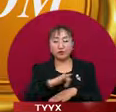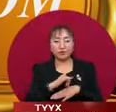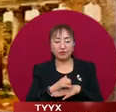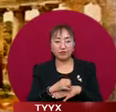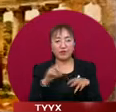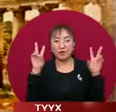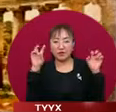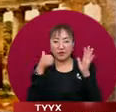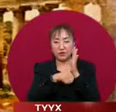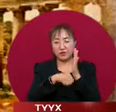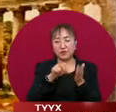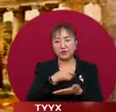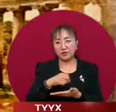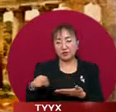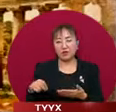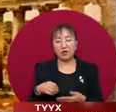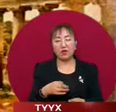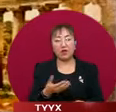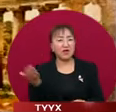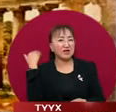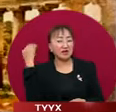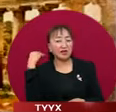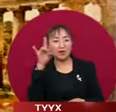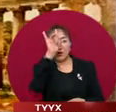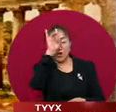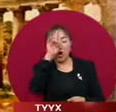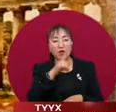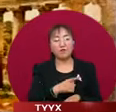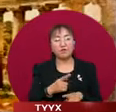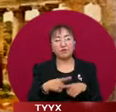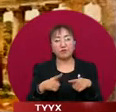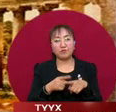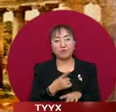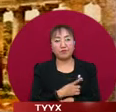тэмдэгтээ тэмдэглээд аваарай. Эртний Грек Ромын түүхээр аялцгаая бүгдээрээ.